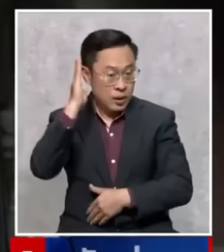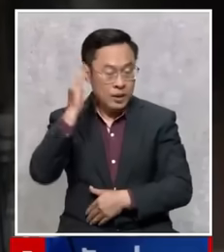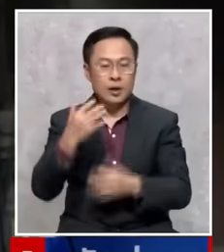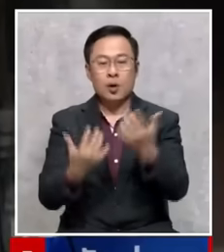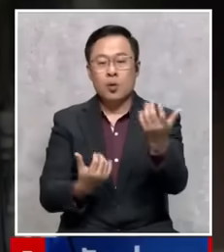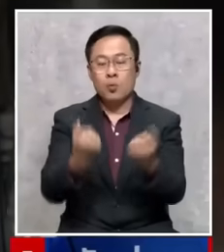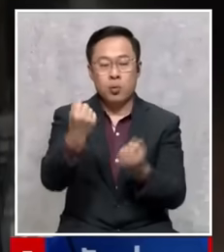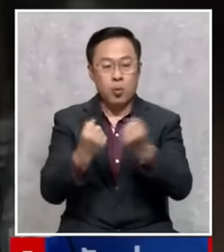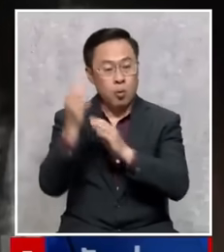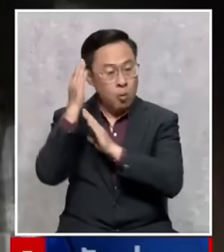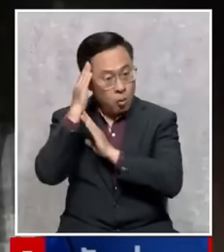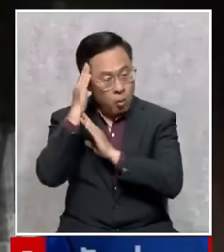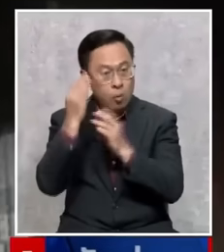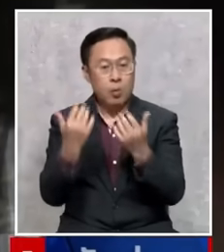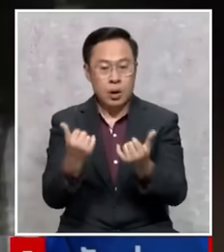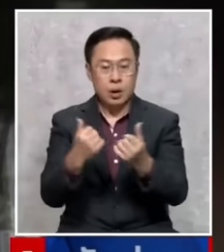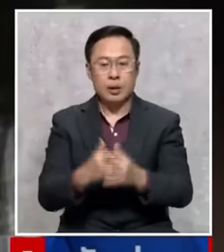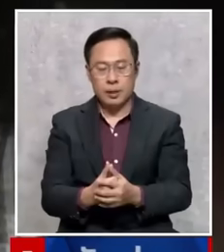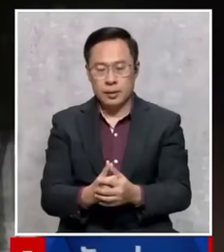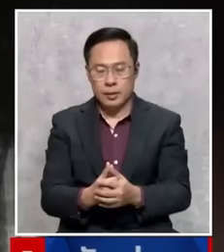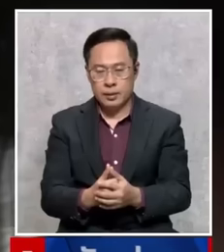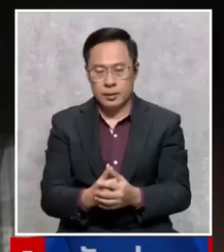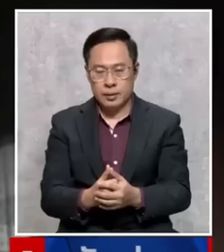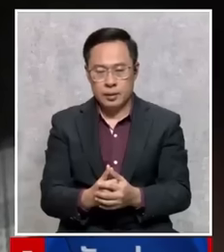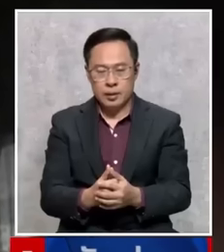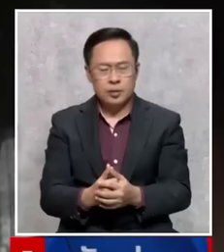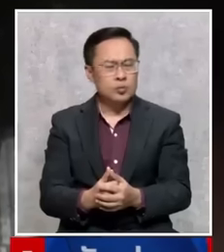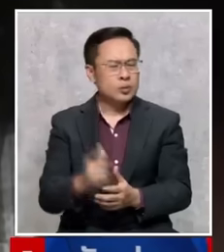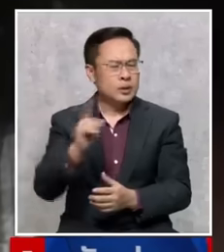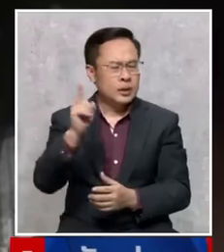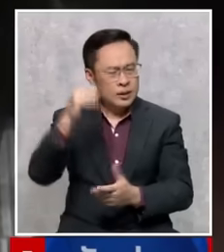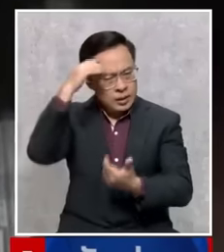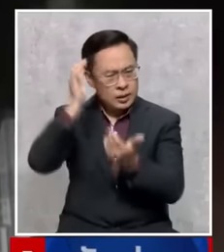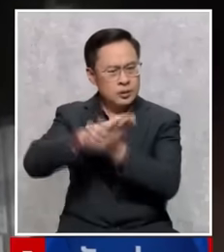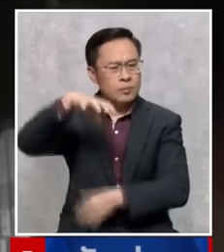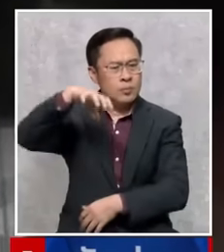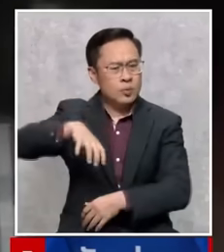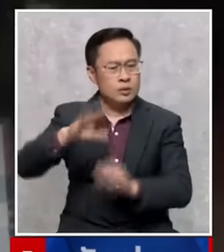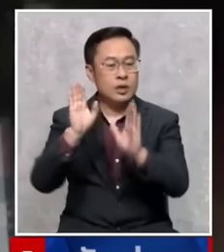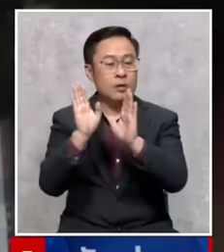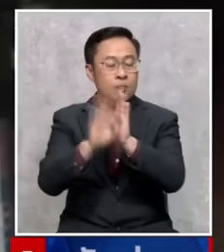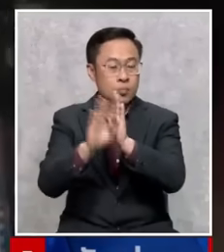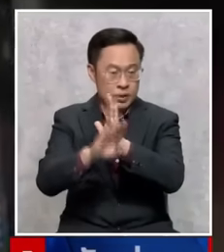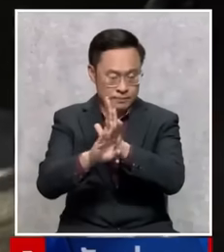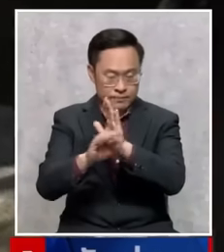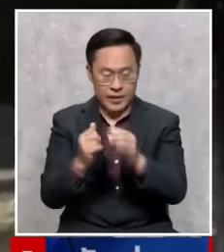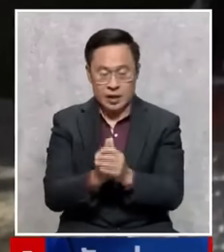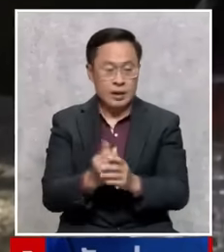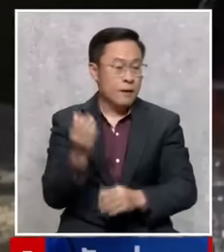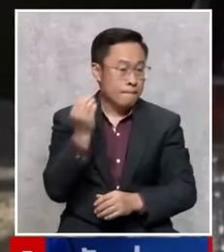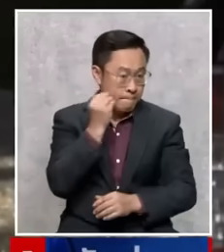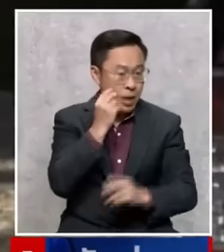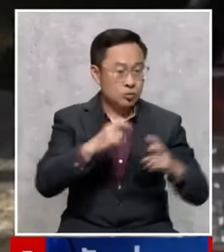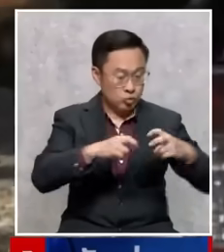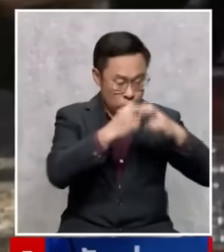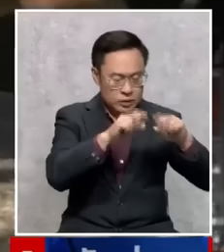นี้ตลอดทั้งคืนนะคะเนี่ยค่ะในพื้นที่สภ.เมืองบุรีรัมย์นะคะก็รับแจ้งเหตุมีคนนอนเสียชีวิตในร